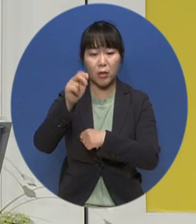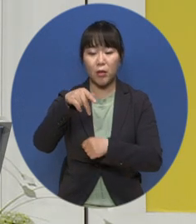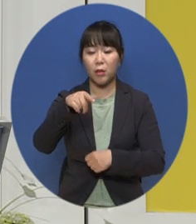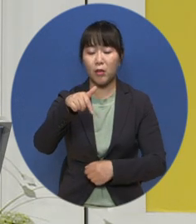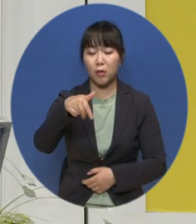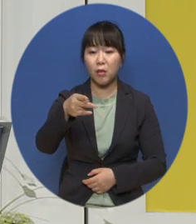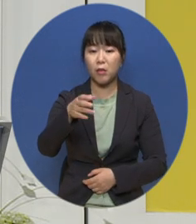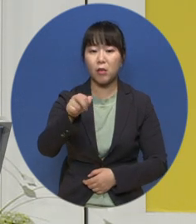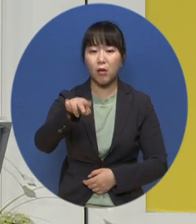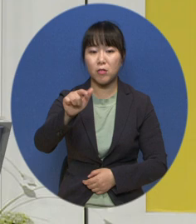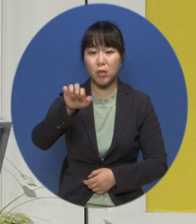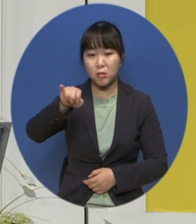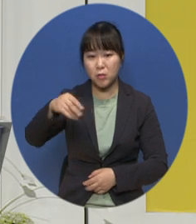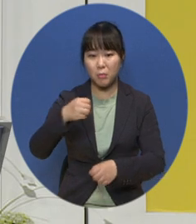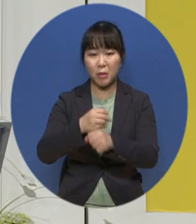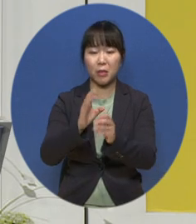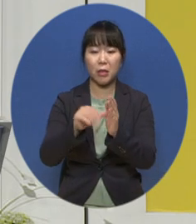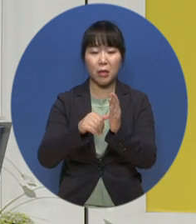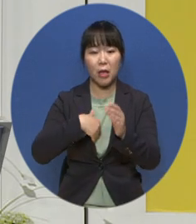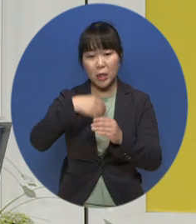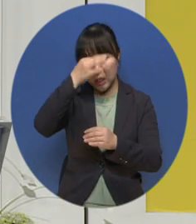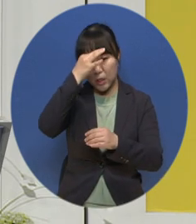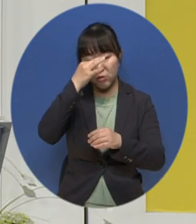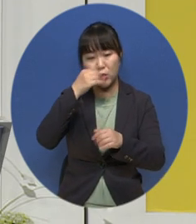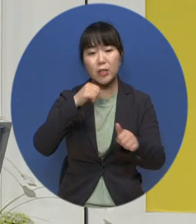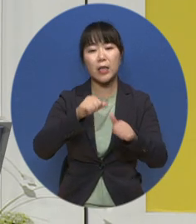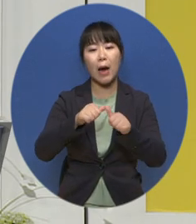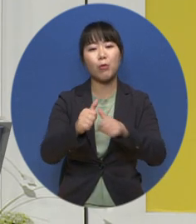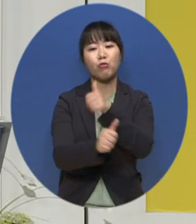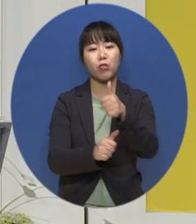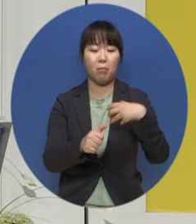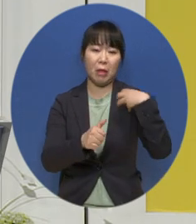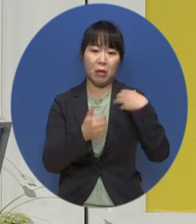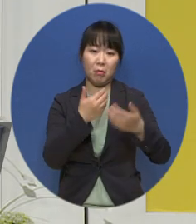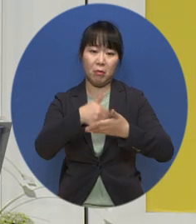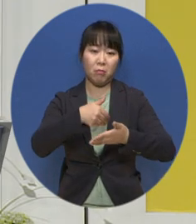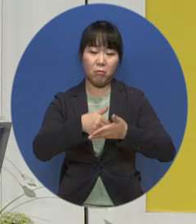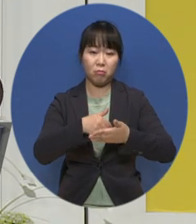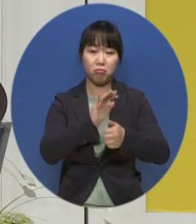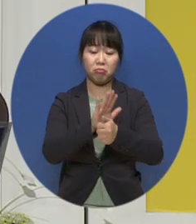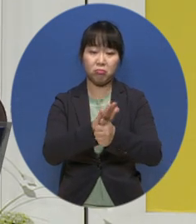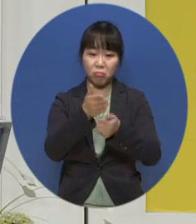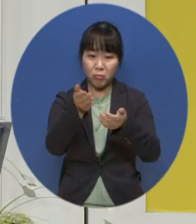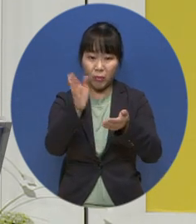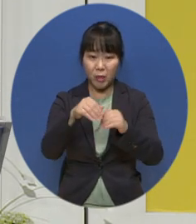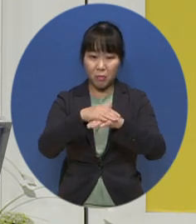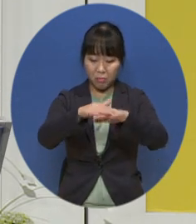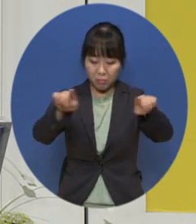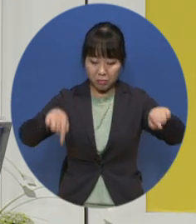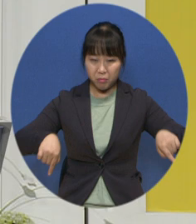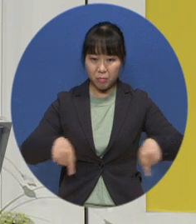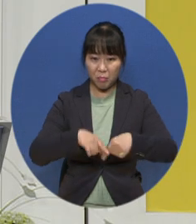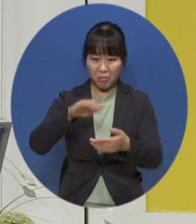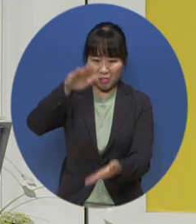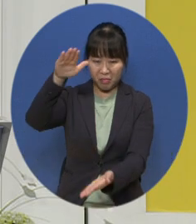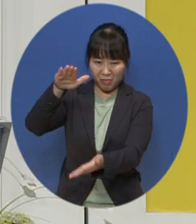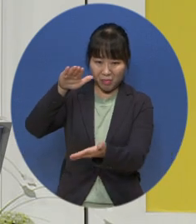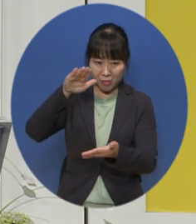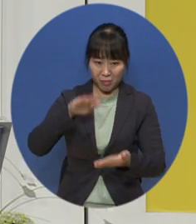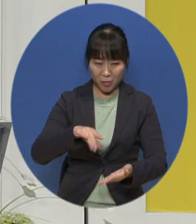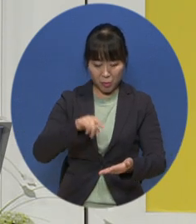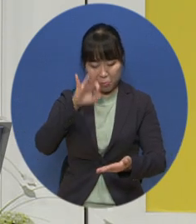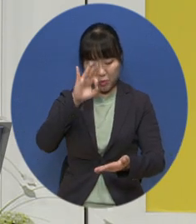만들때 그랬냐 날 보고있다 기술 자문 위원으로 좀 해도 올라가자고 그 해 주었는데 이제 도미를 가봤어요 나누고 뭐 제가 도면을